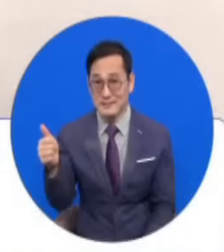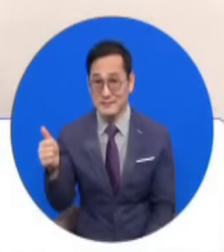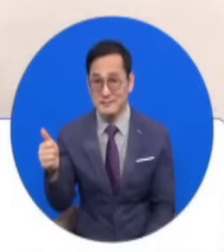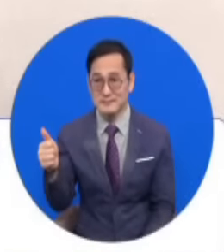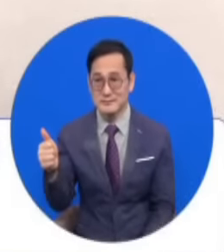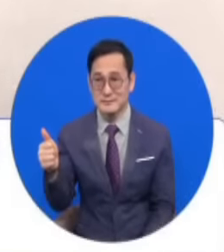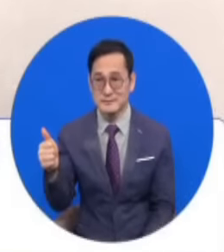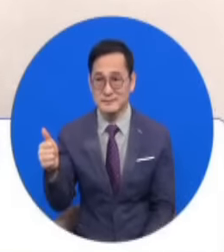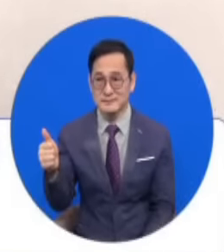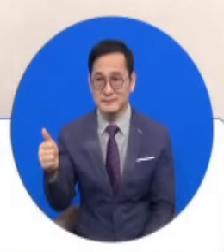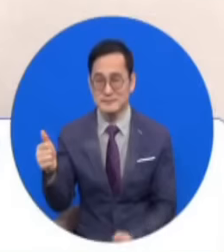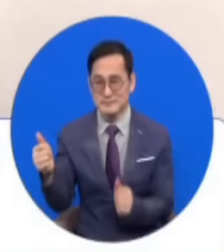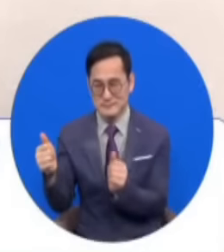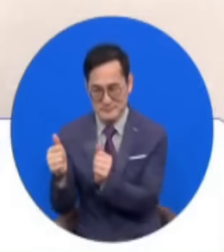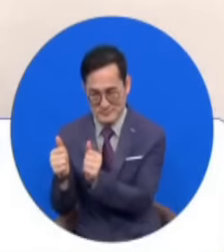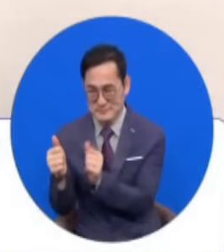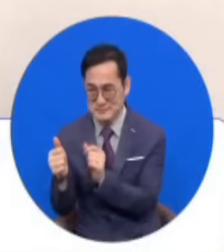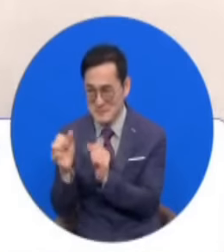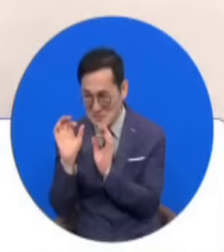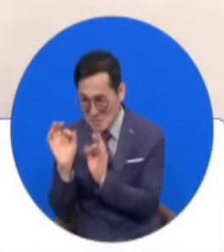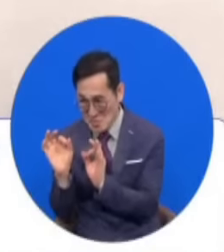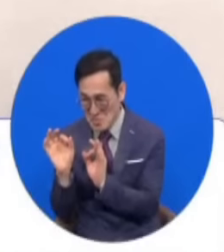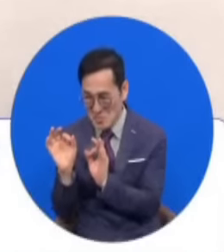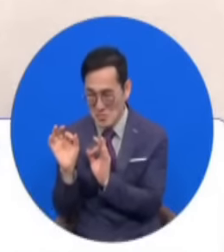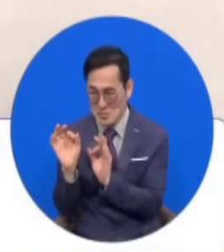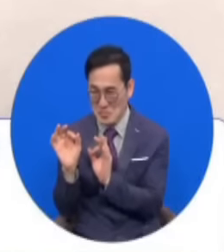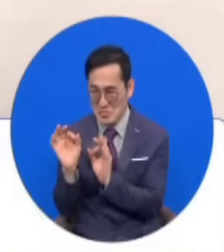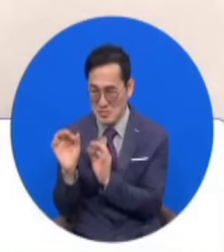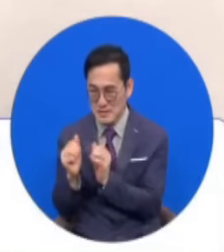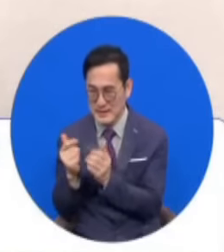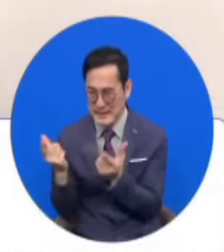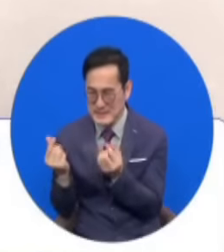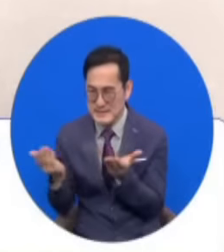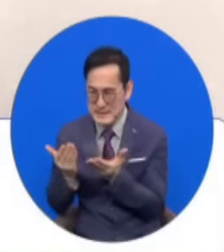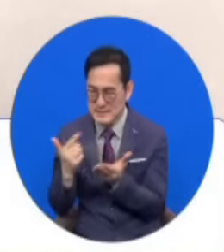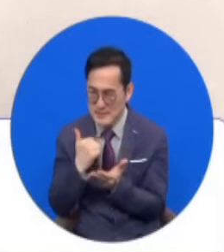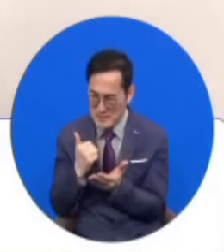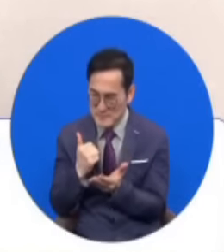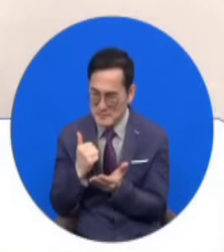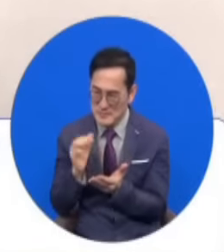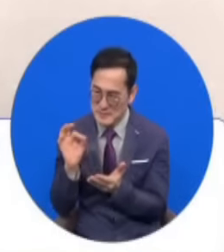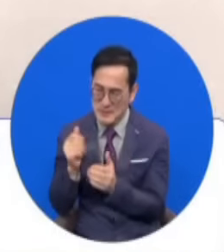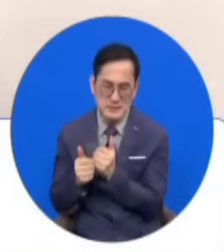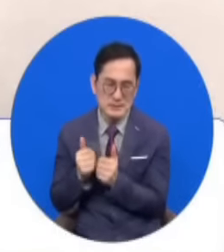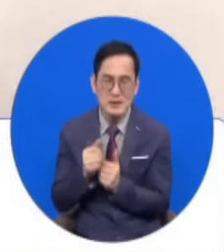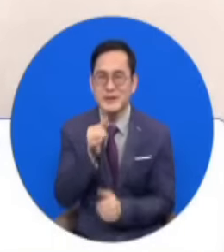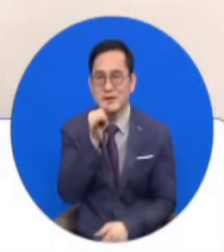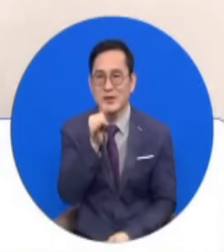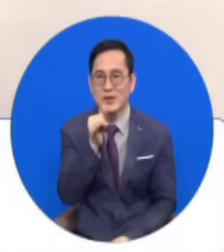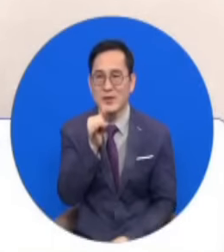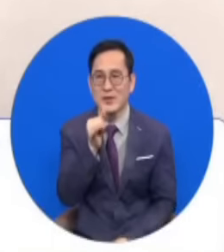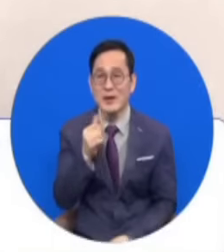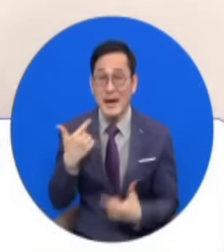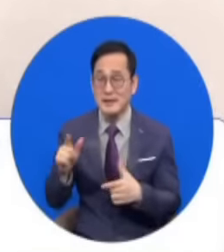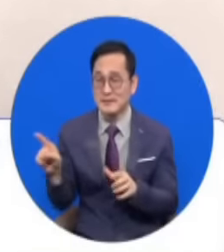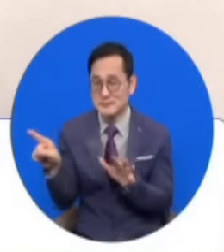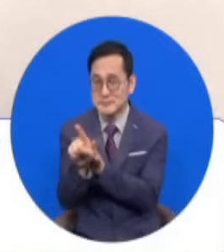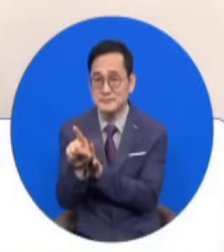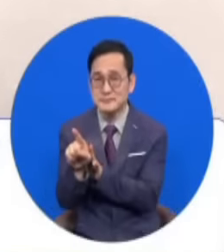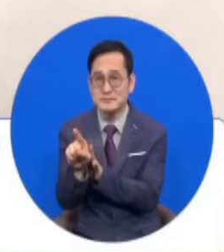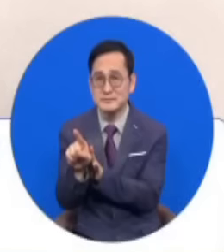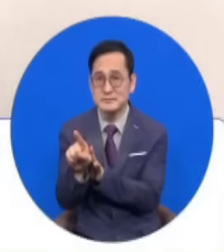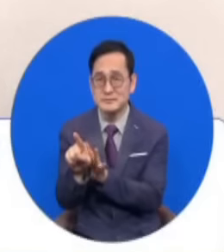경험해 본 분들이 할 수 있는 비판인 것 같아요. 실제 총선 과정에서 보면 원톱 선대위였죠. 공동선대위원장